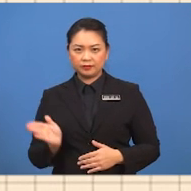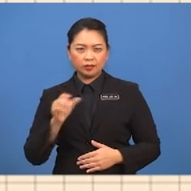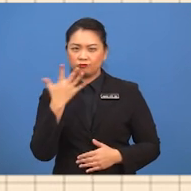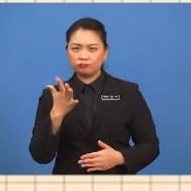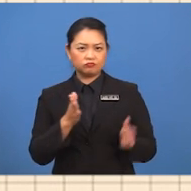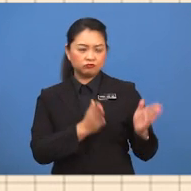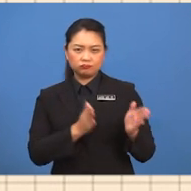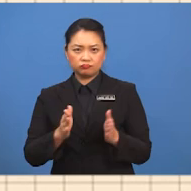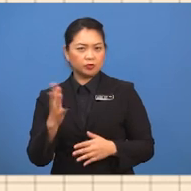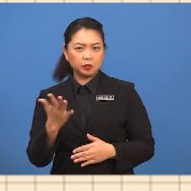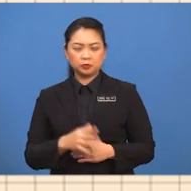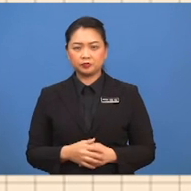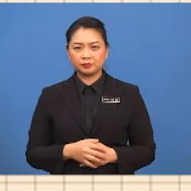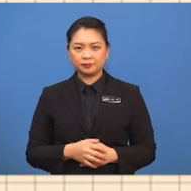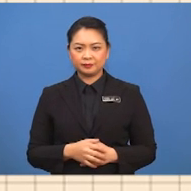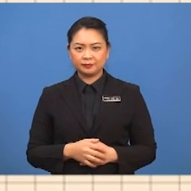disusun.